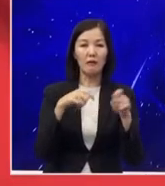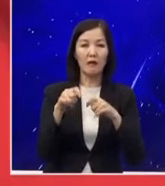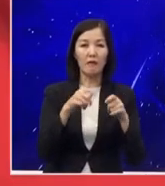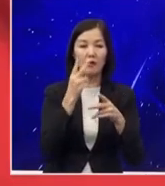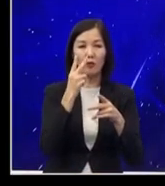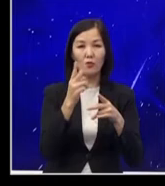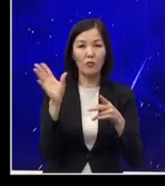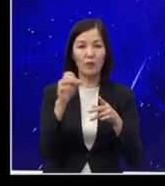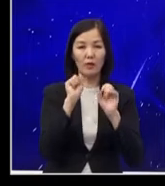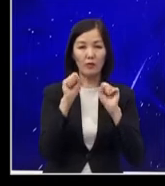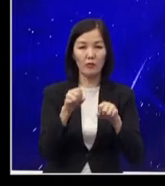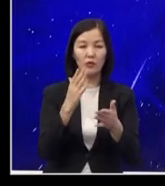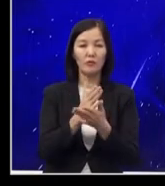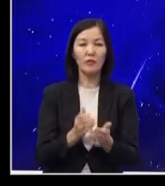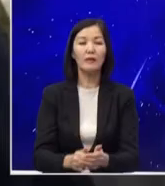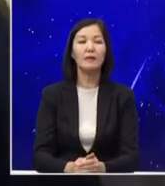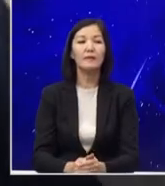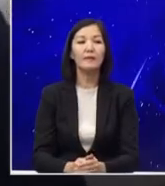баршаға қолжетімді болды.